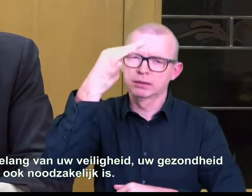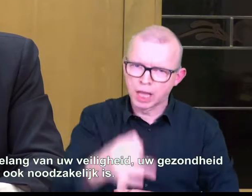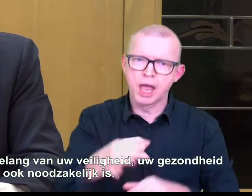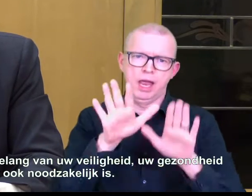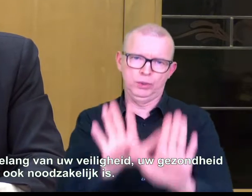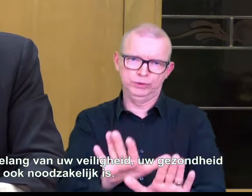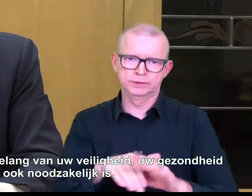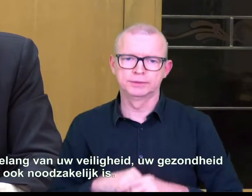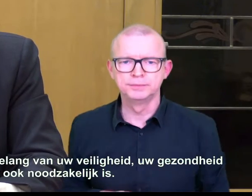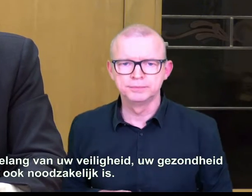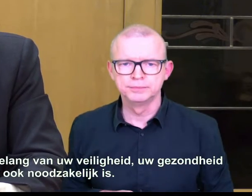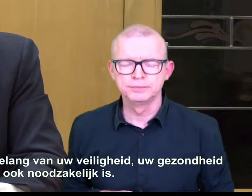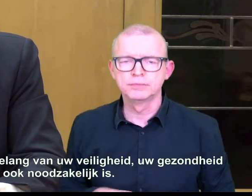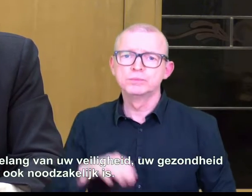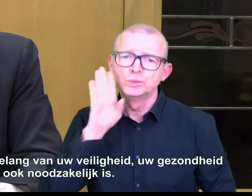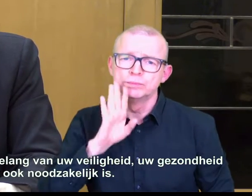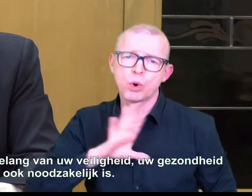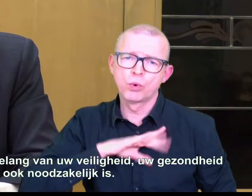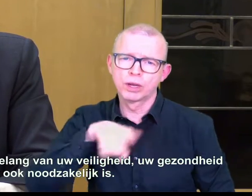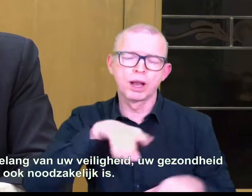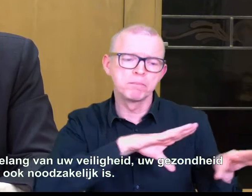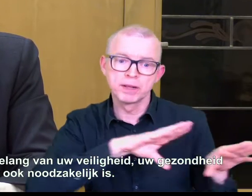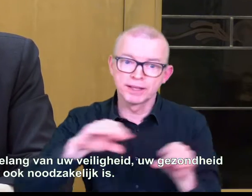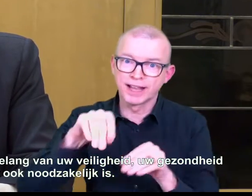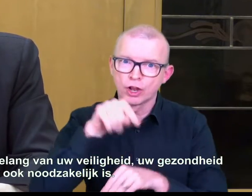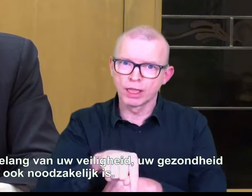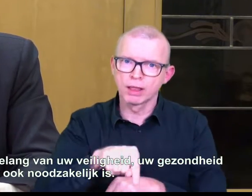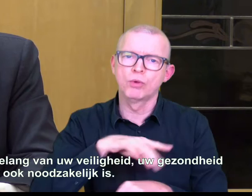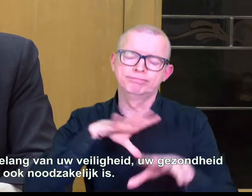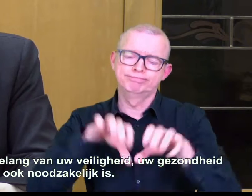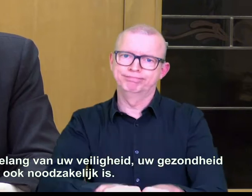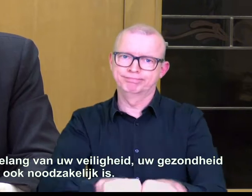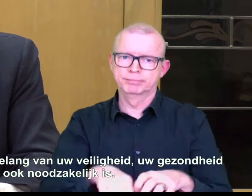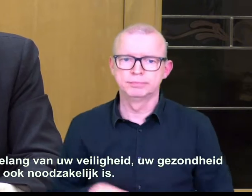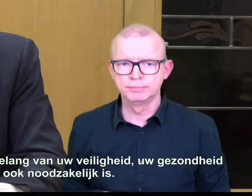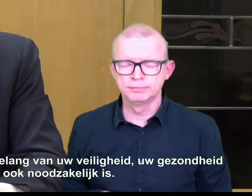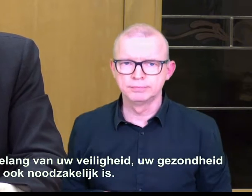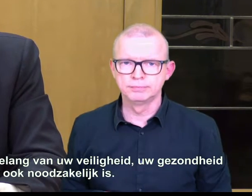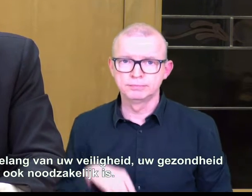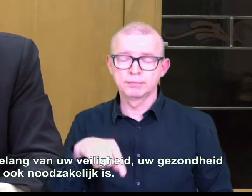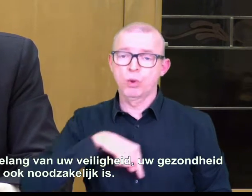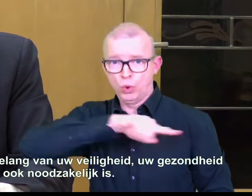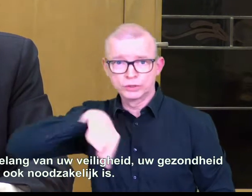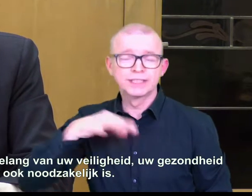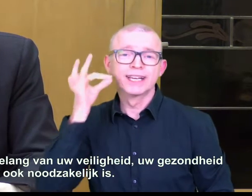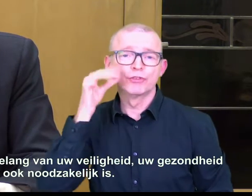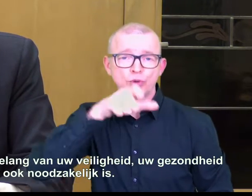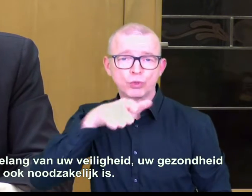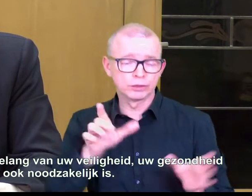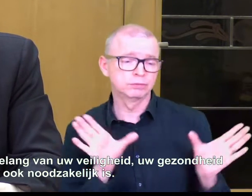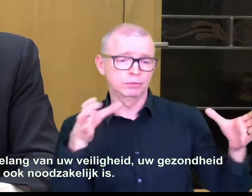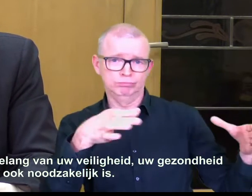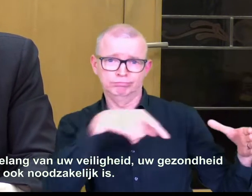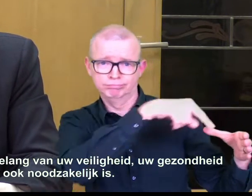uit dat u alle begrijpt dat in het belang van uw veiligheid, uw gezondheid en die van anderen, dat dat